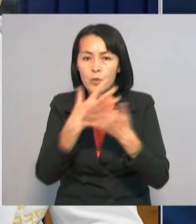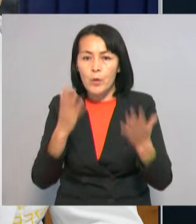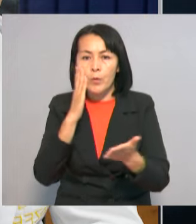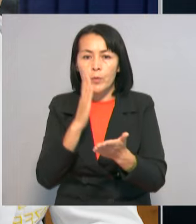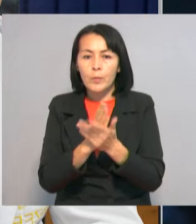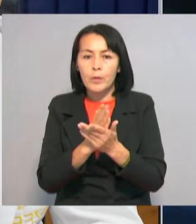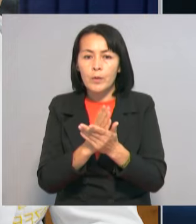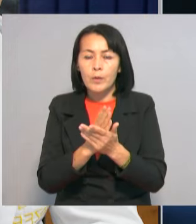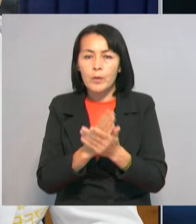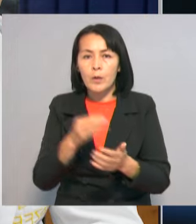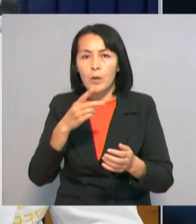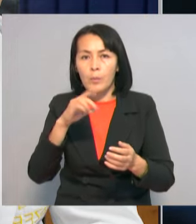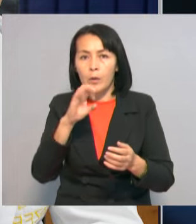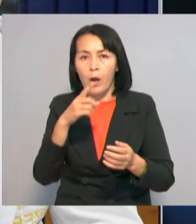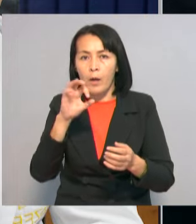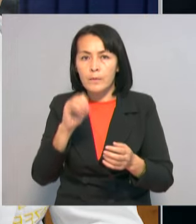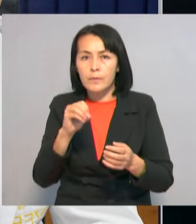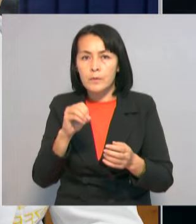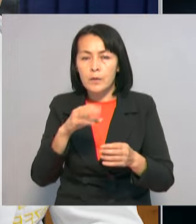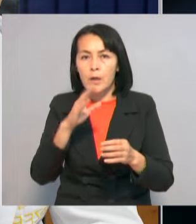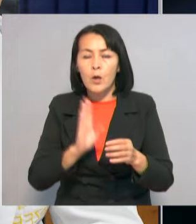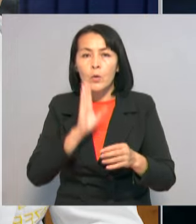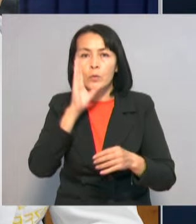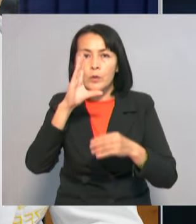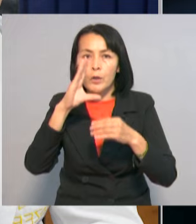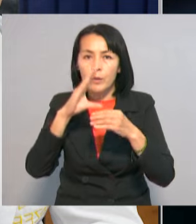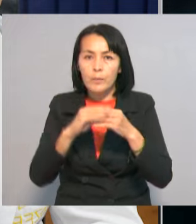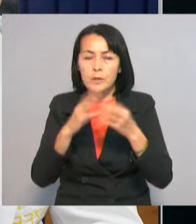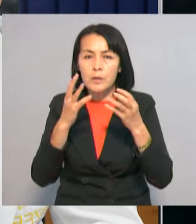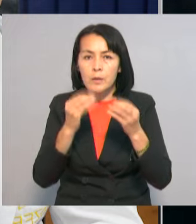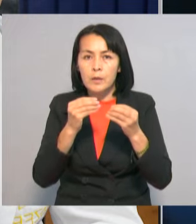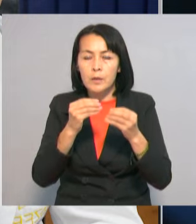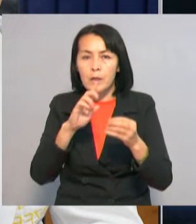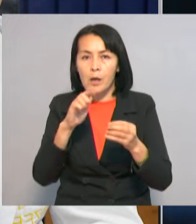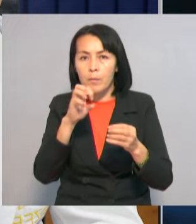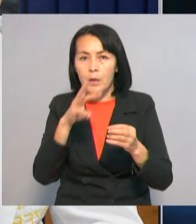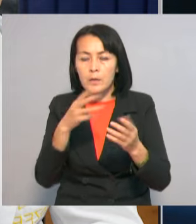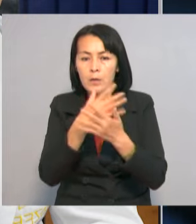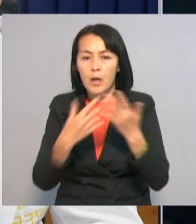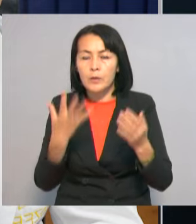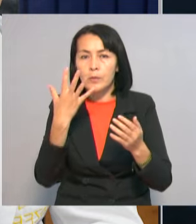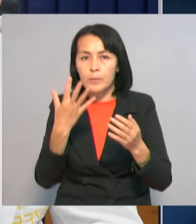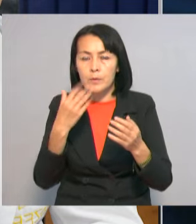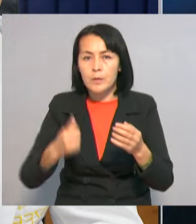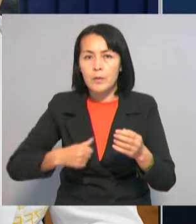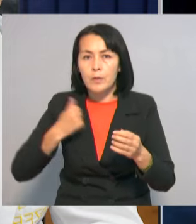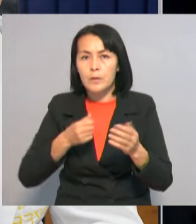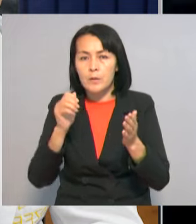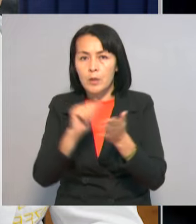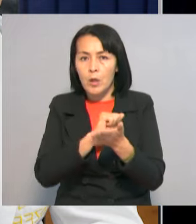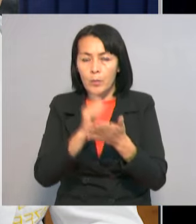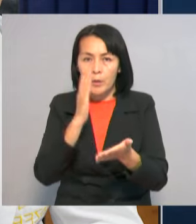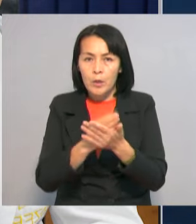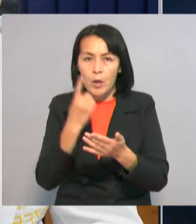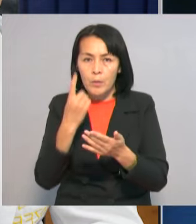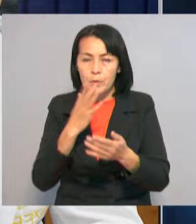қолданылады. Просустав вечер, просустав утро, пролинимен бальзам өнімі. Бұл белсенді қоспалар сертификатталған